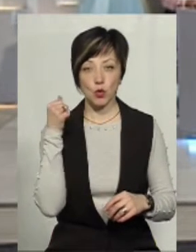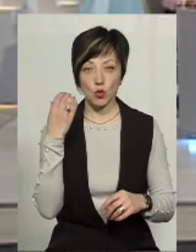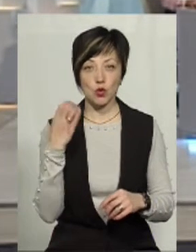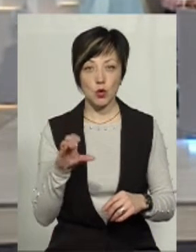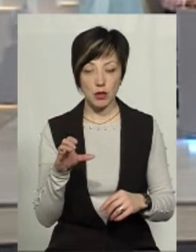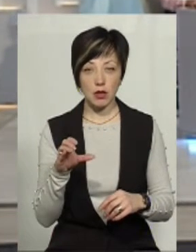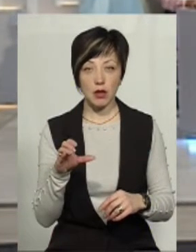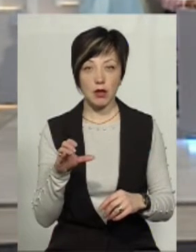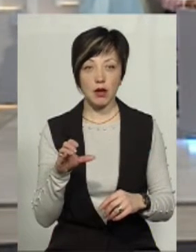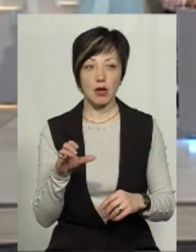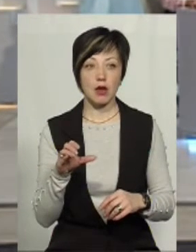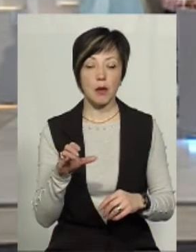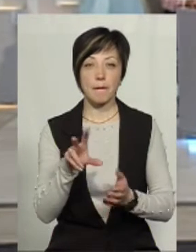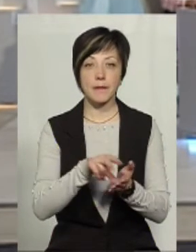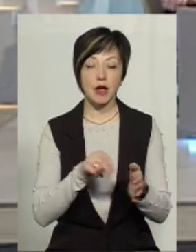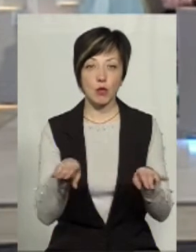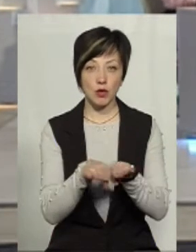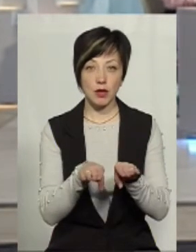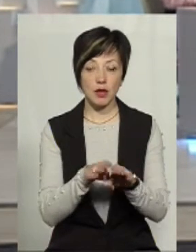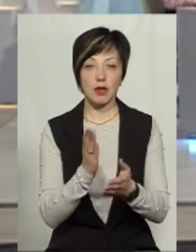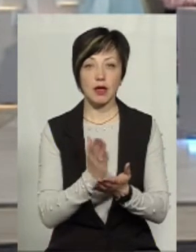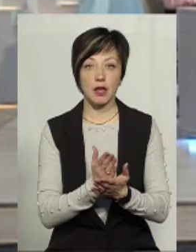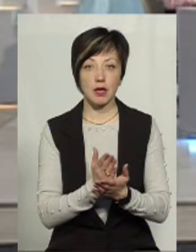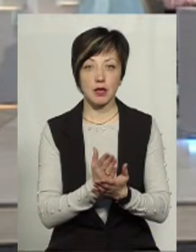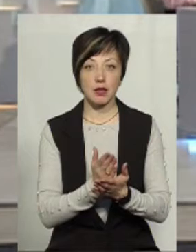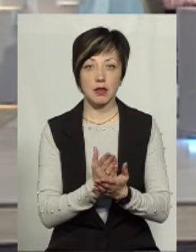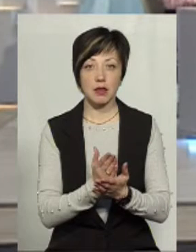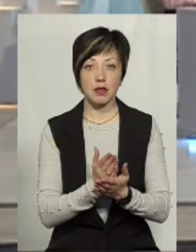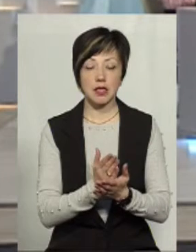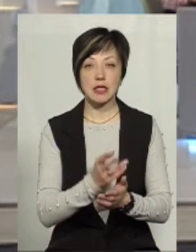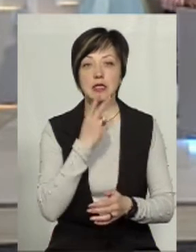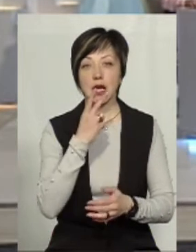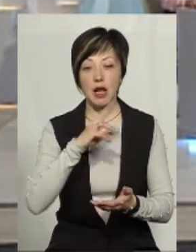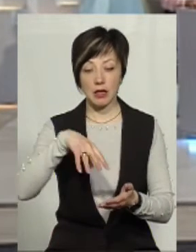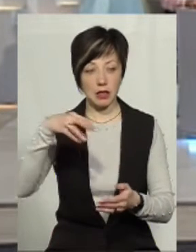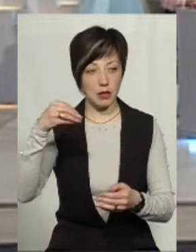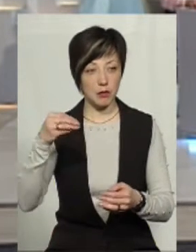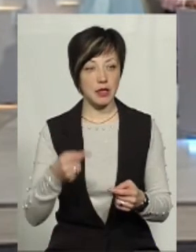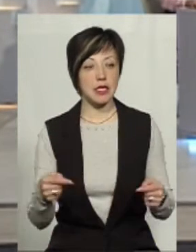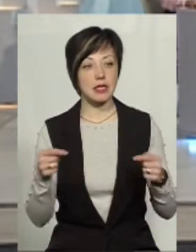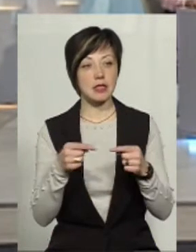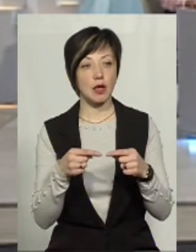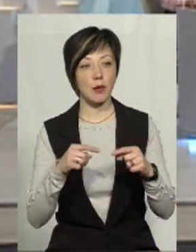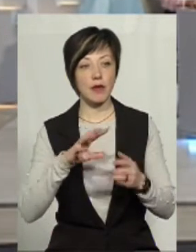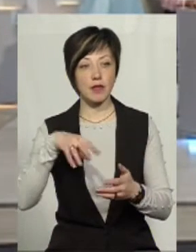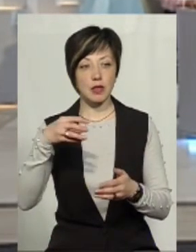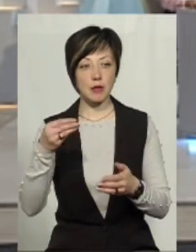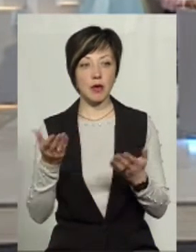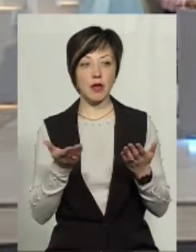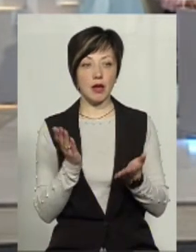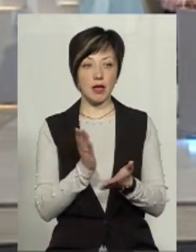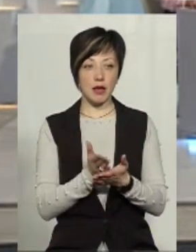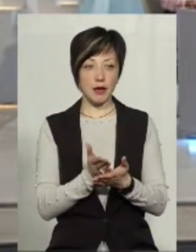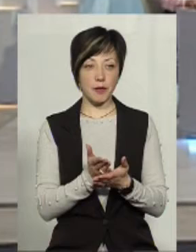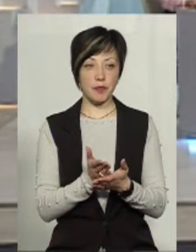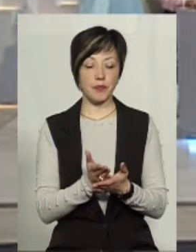століття, класичним прикладом порівняння є сигаретний дим. Саме в димі, яка є